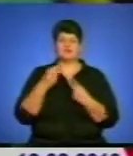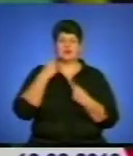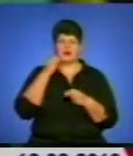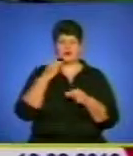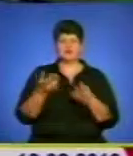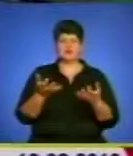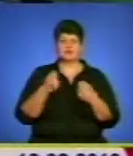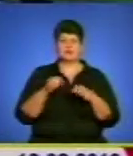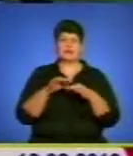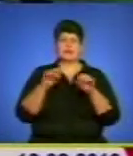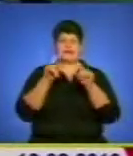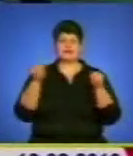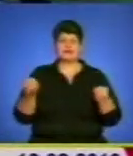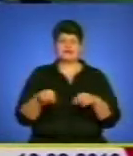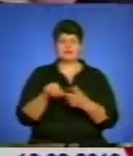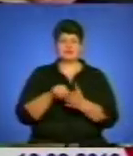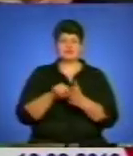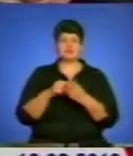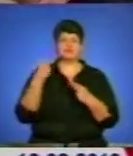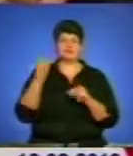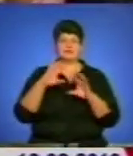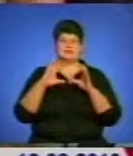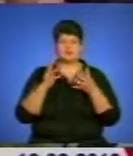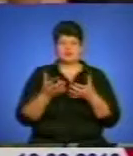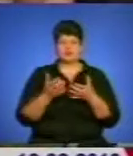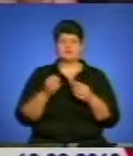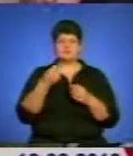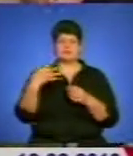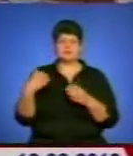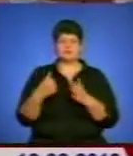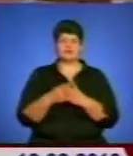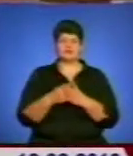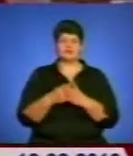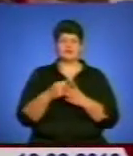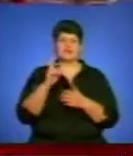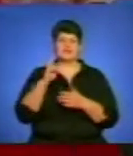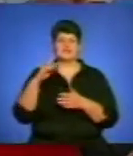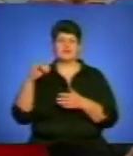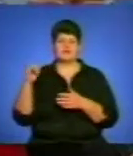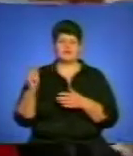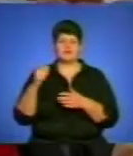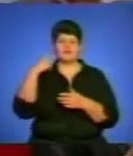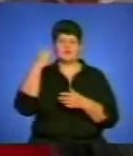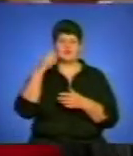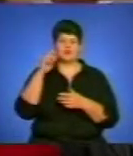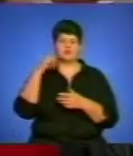на участь у чемпіонаті світу, який відбудеться з 11 по 15 квітня в Ташкенті, Узбекистан.